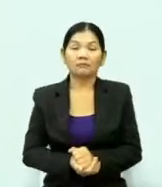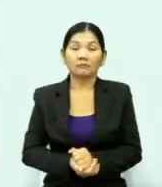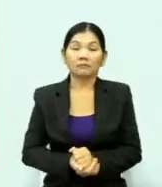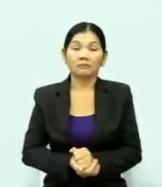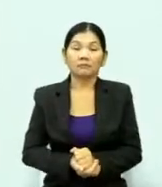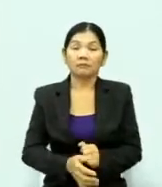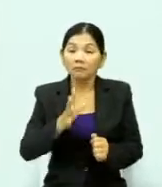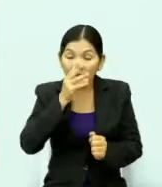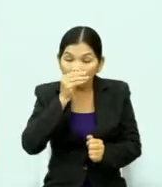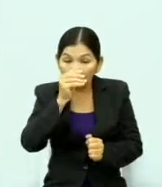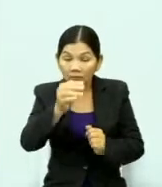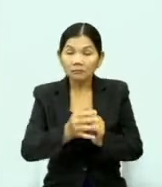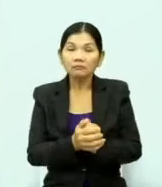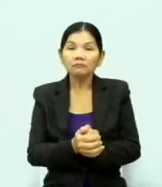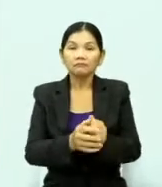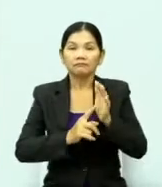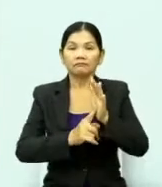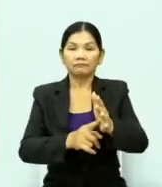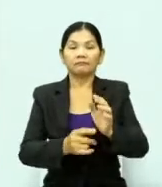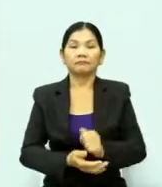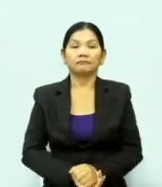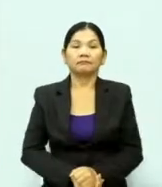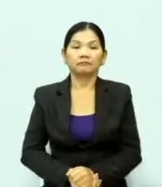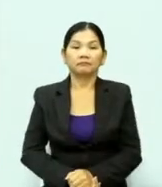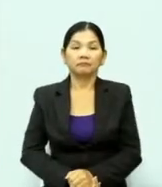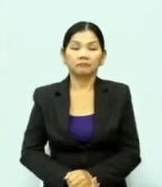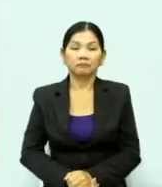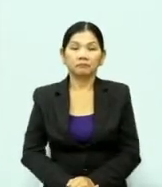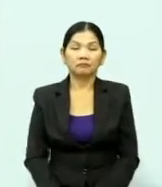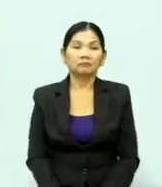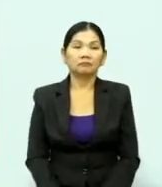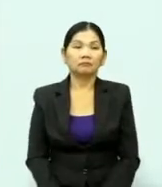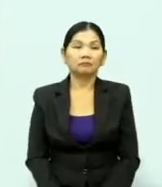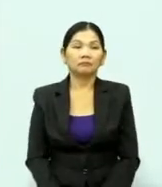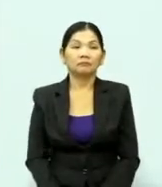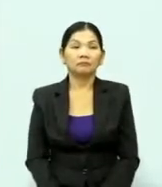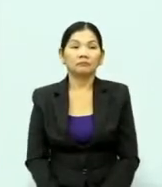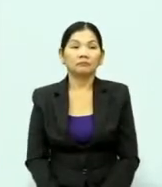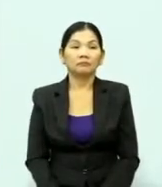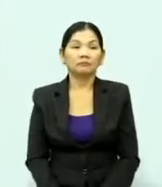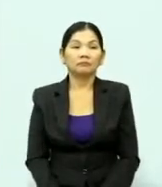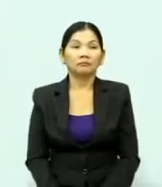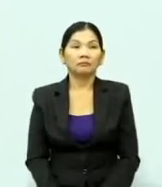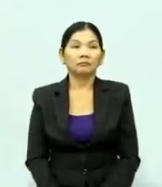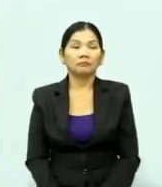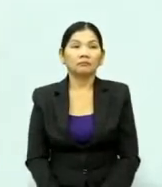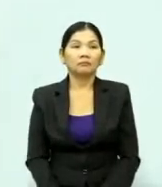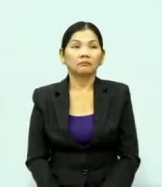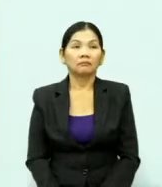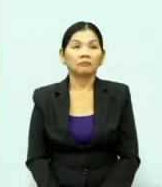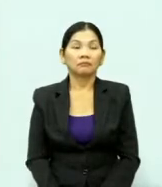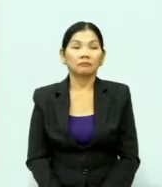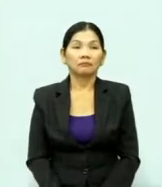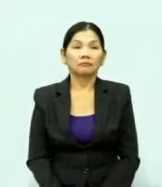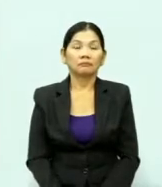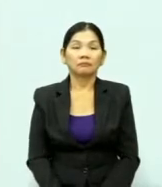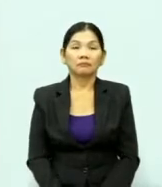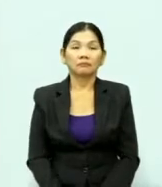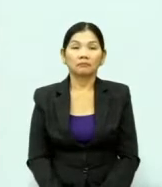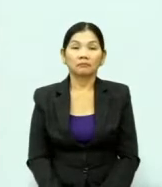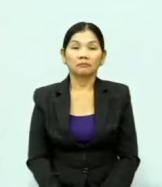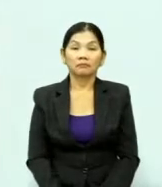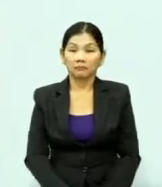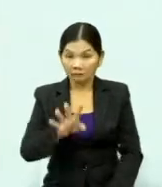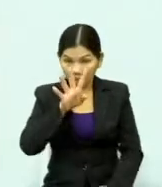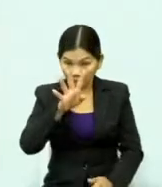án chuốc cho môi nâng rục hiệp tạm đoàn ná dân kệ chá cứ dân chuốc cho môi rục đại dược bán ban khơn tiền buồn